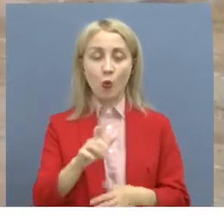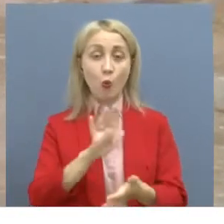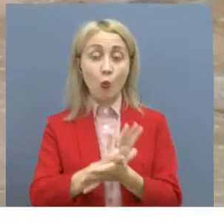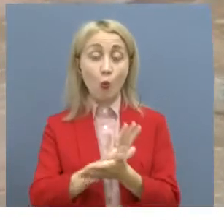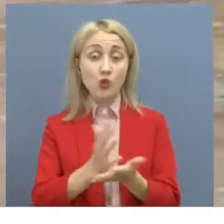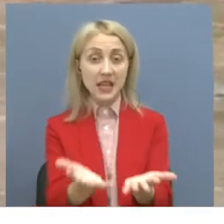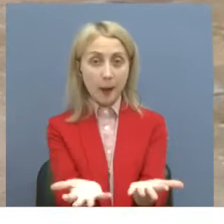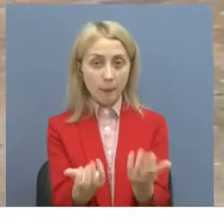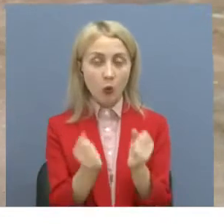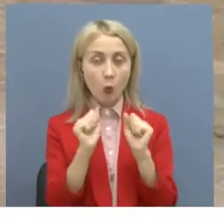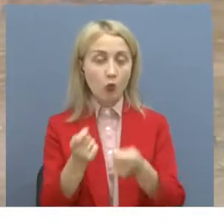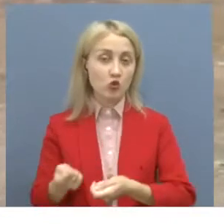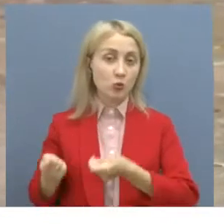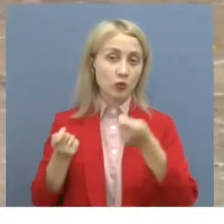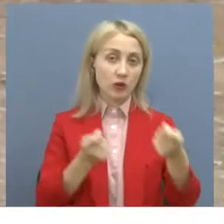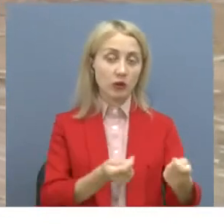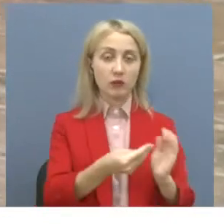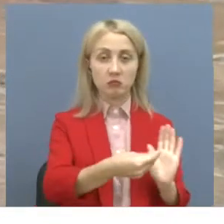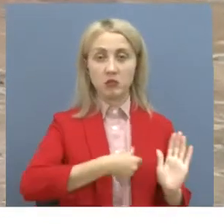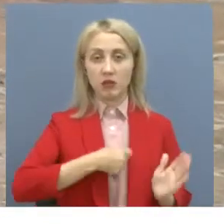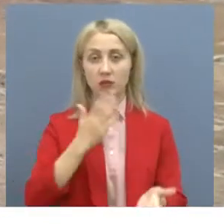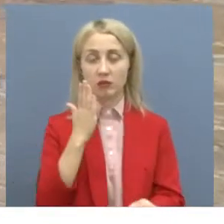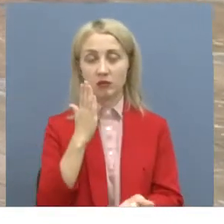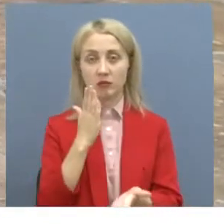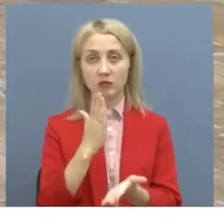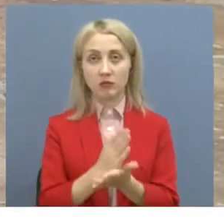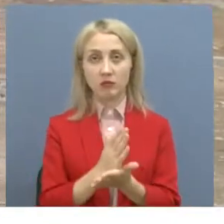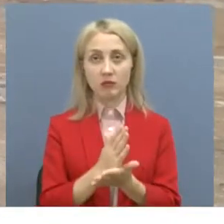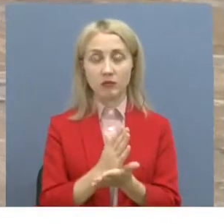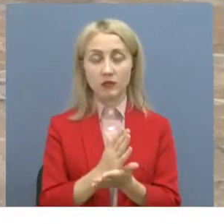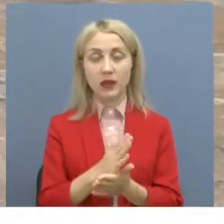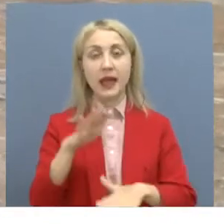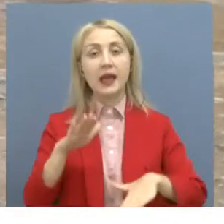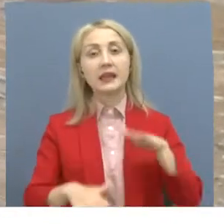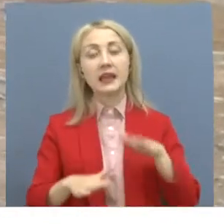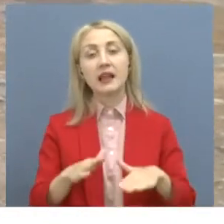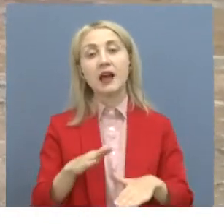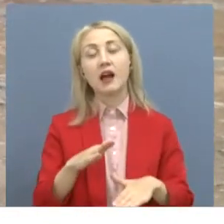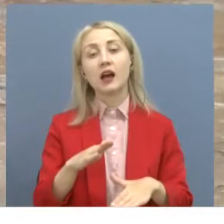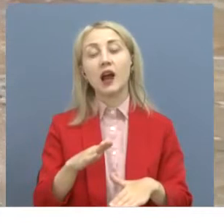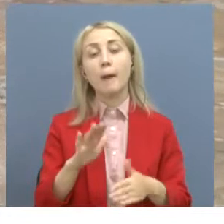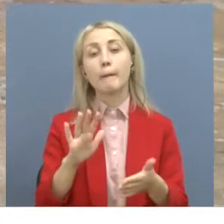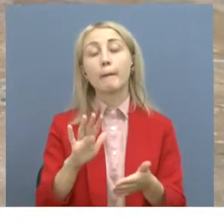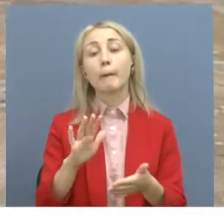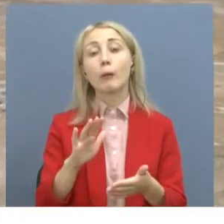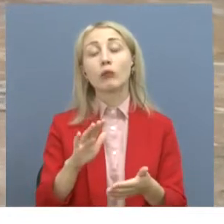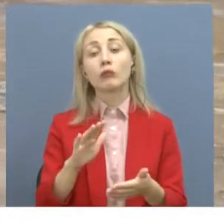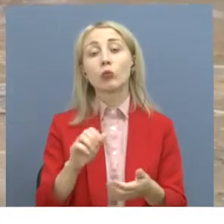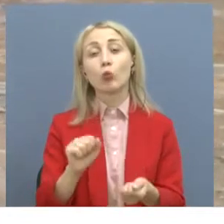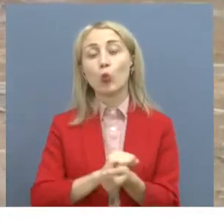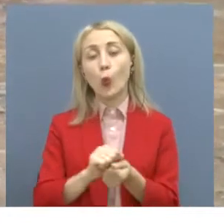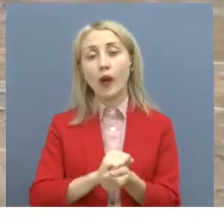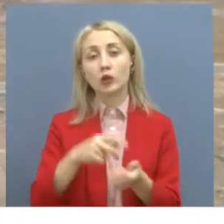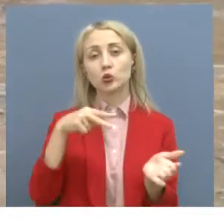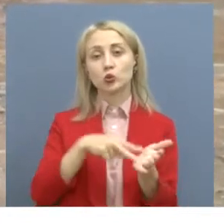Мысалы, Германия жылына 50 миллиард доллар пайда табады. Жасыл экономикаға бет бұрған Қазақстанда қоқыстың 14% өңделеді екен. Ал